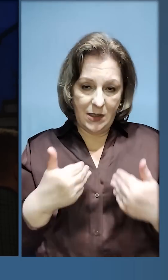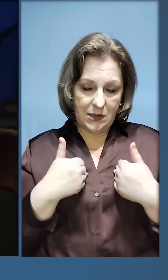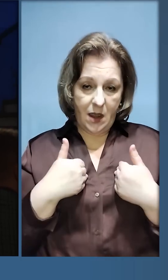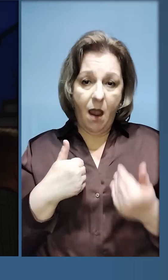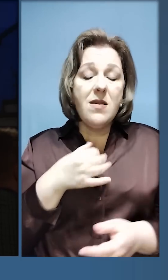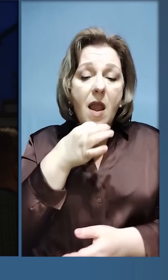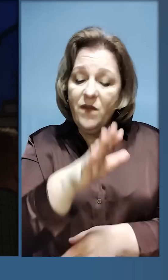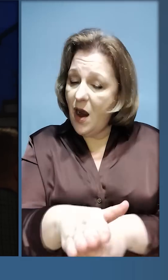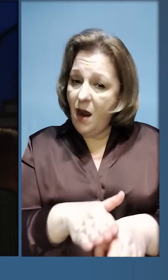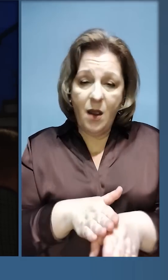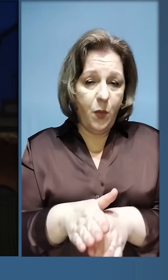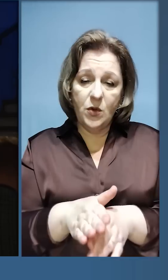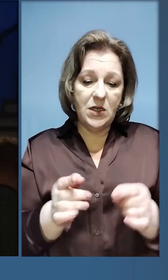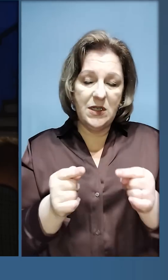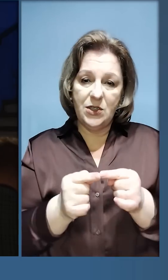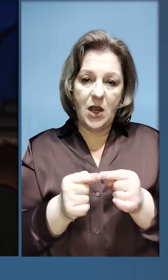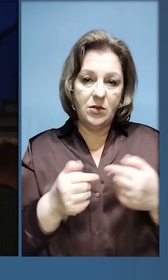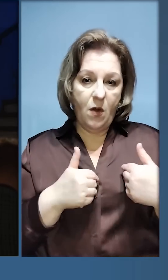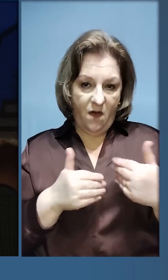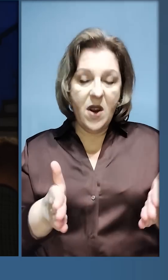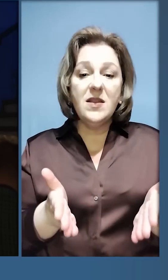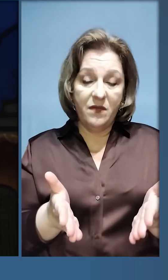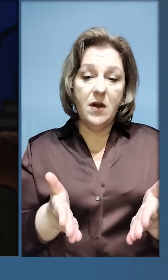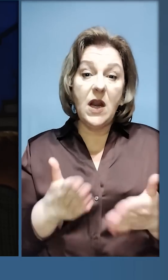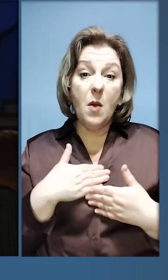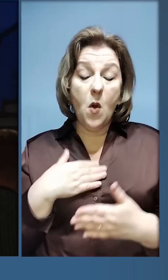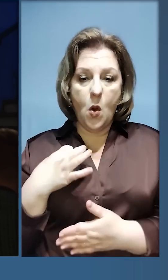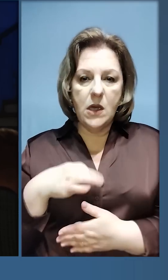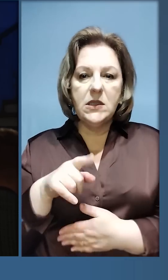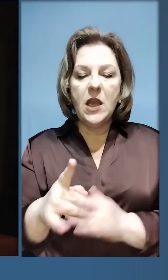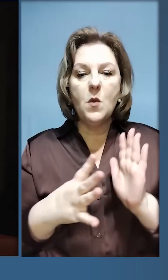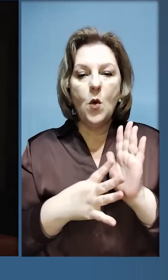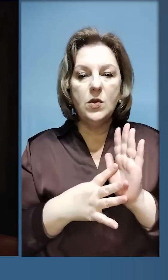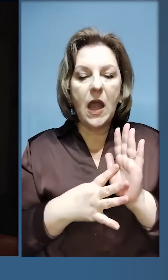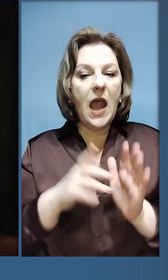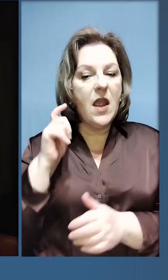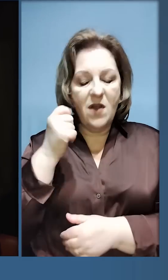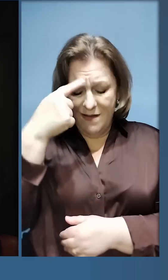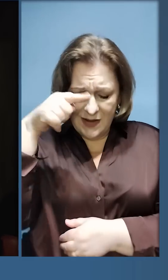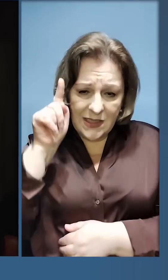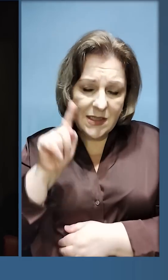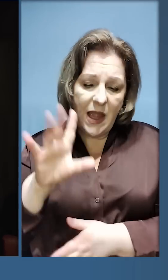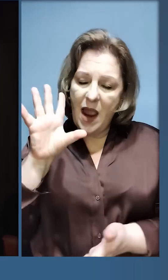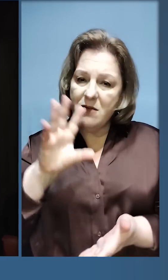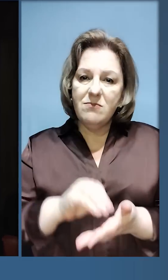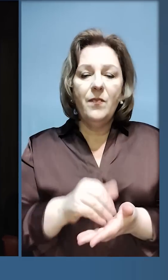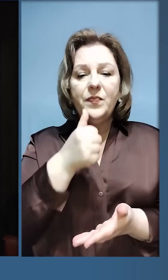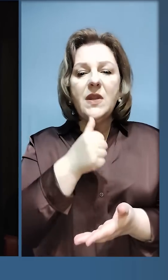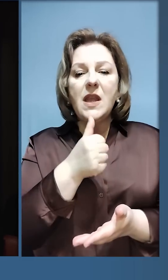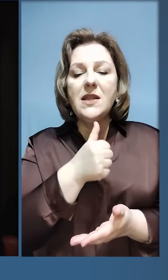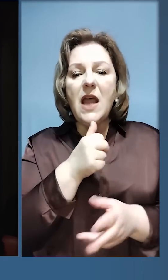за нас. Я вам кажу це абсолютно чітко і відверто. Мій син, йому 9 років, він